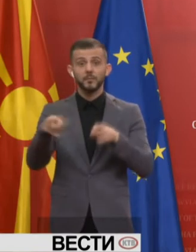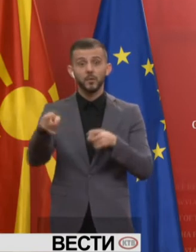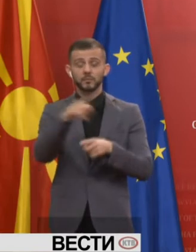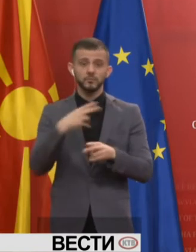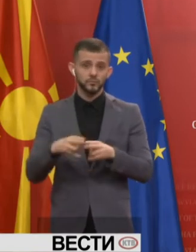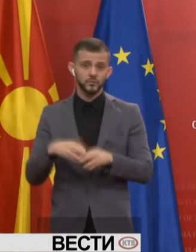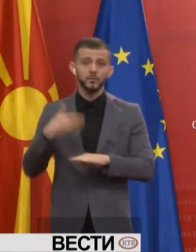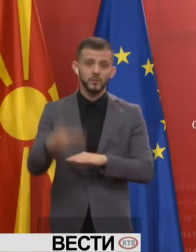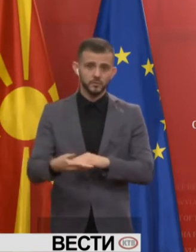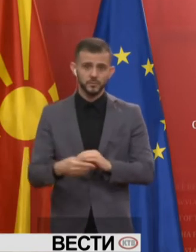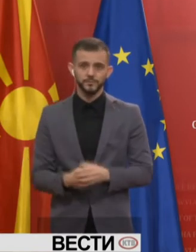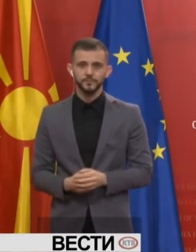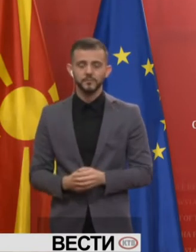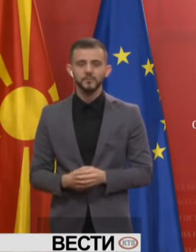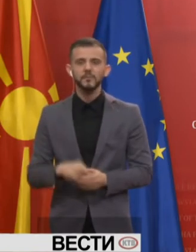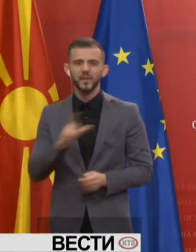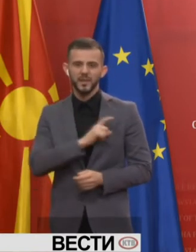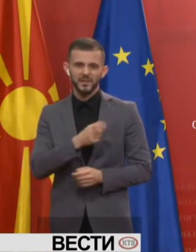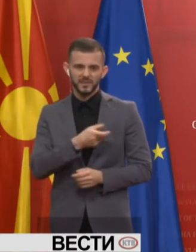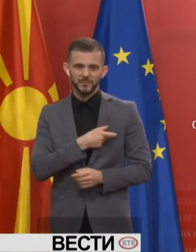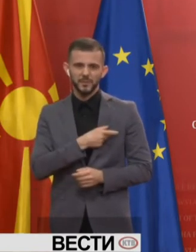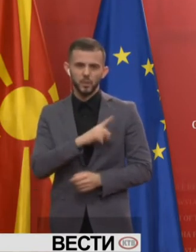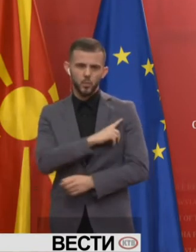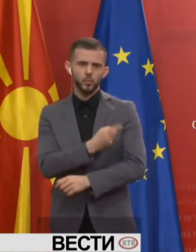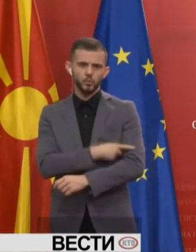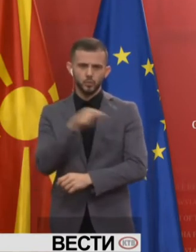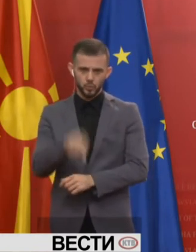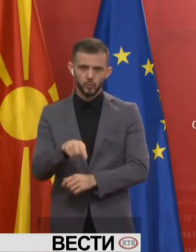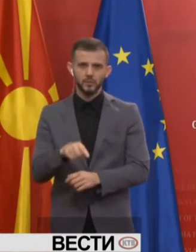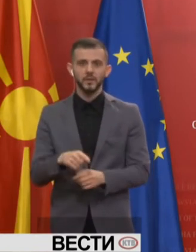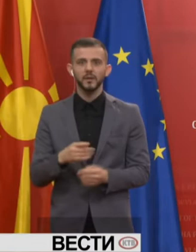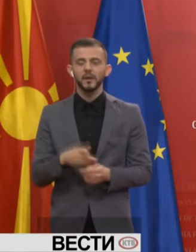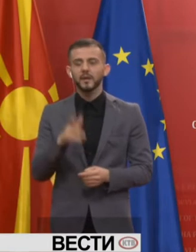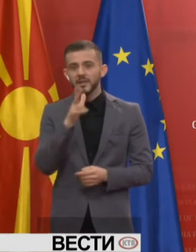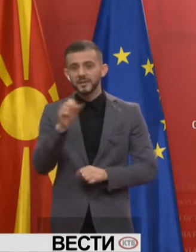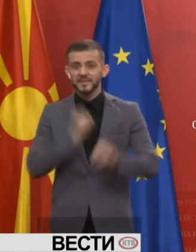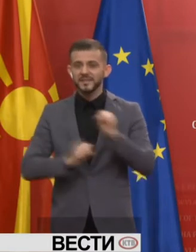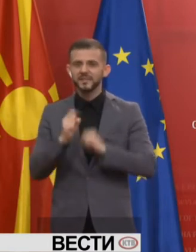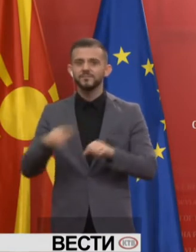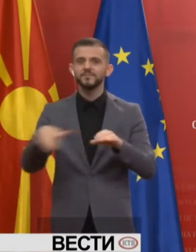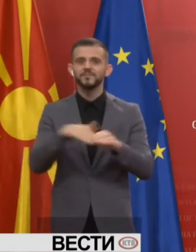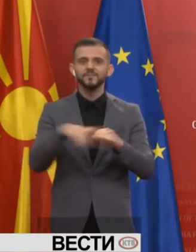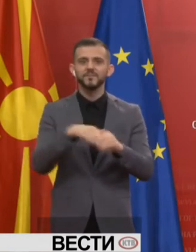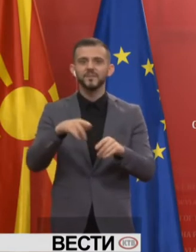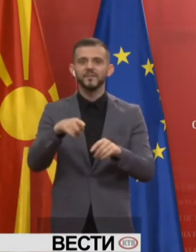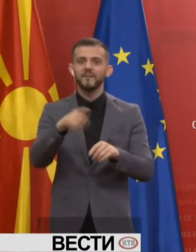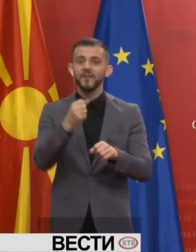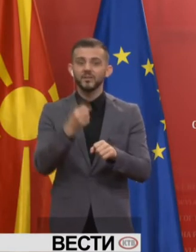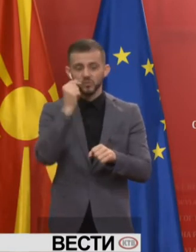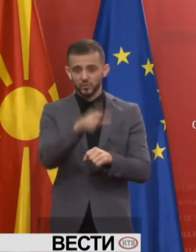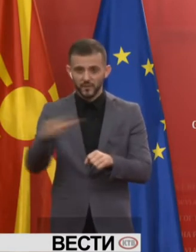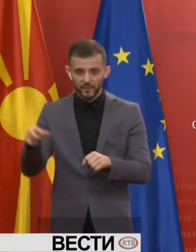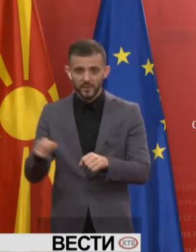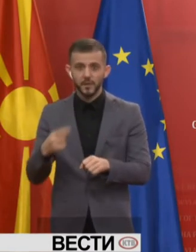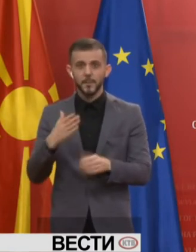постапува. Државниот инспекторат за труд пак во насока на заштита на работничките права